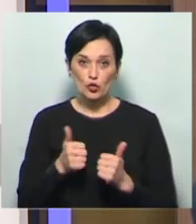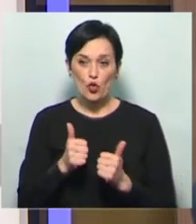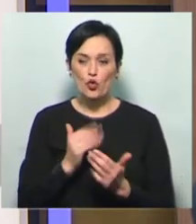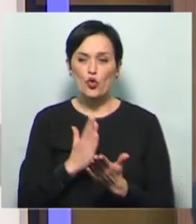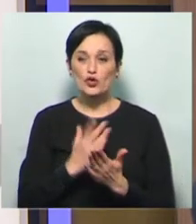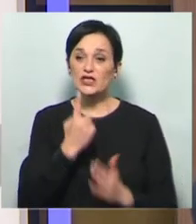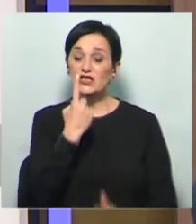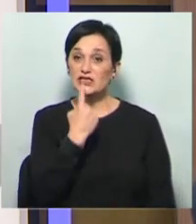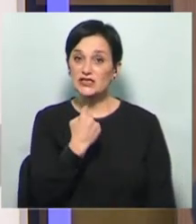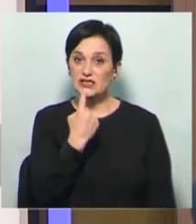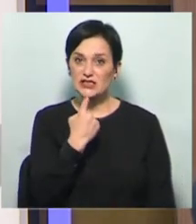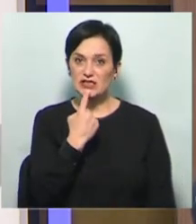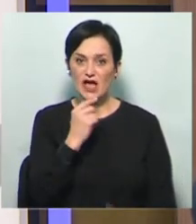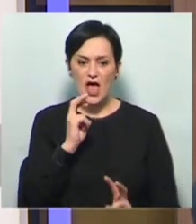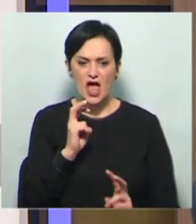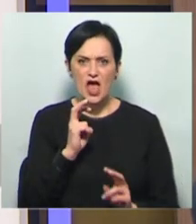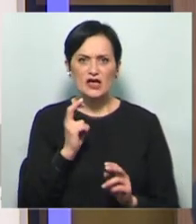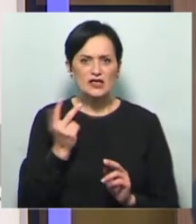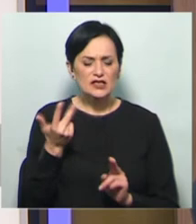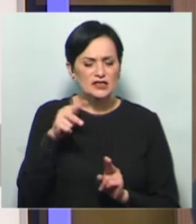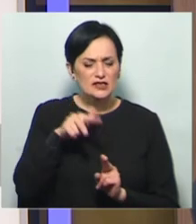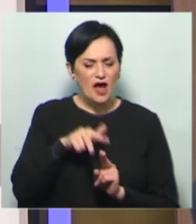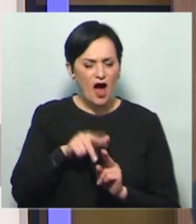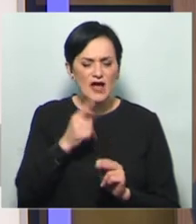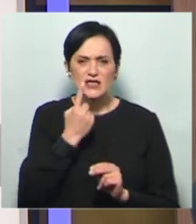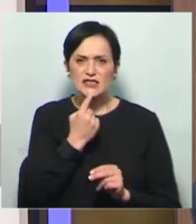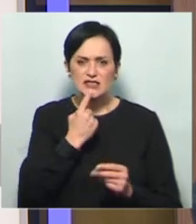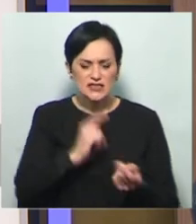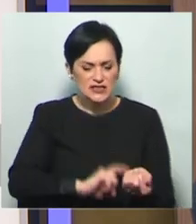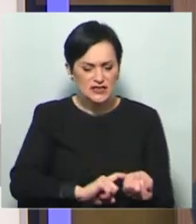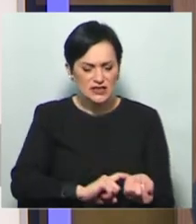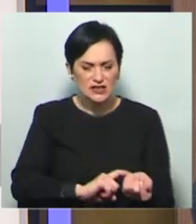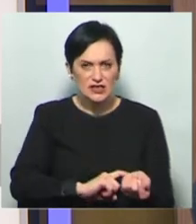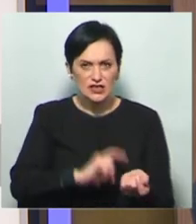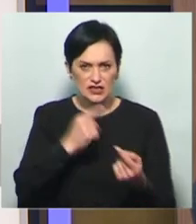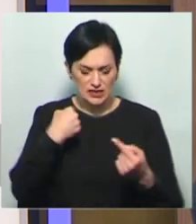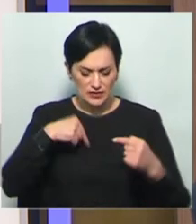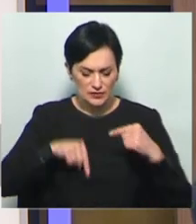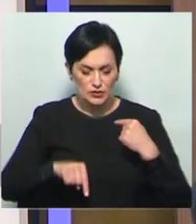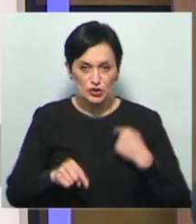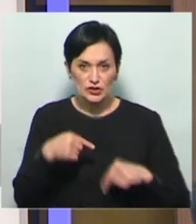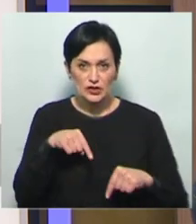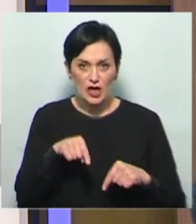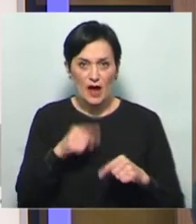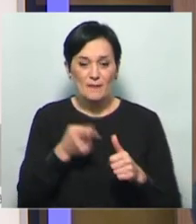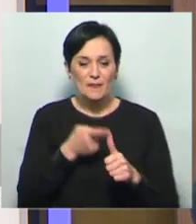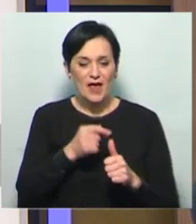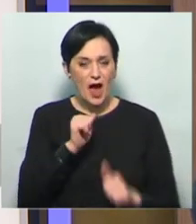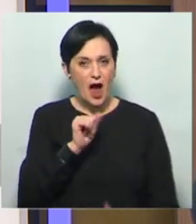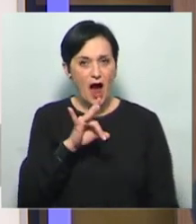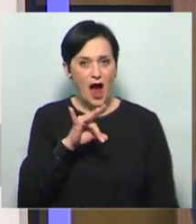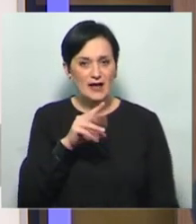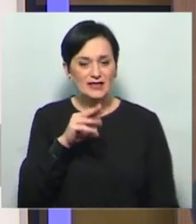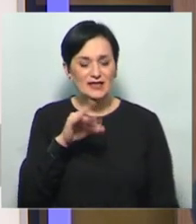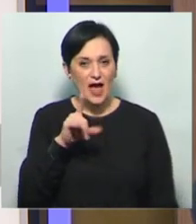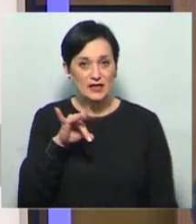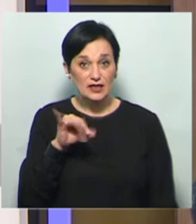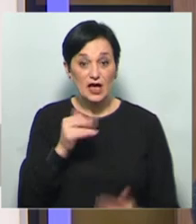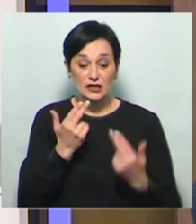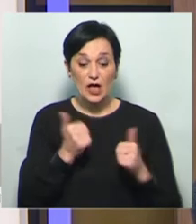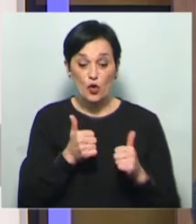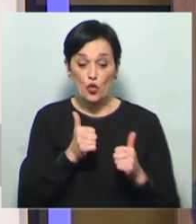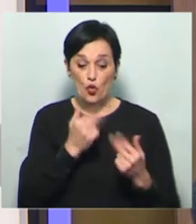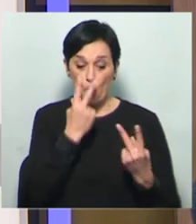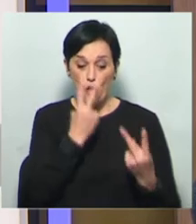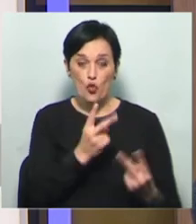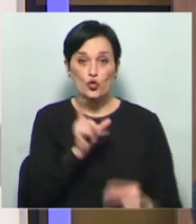არის წითელი ჟანგბადით დატვირთული სისხლი და სისხლძარღვები, რომელთაც არტერიები ქვია, და როგორ